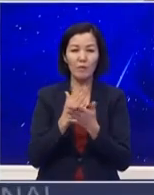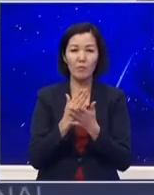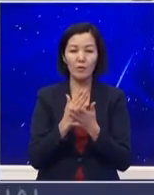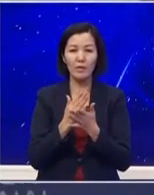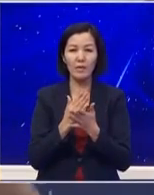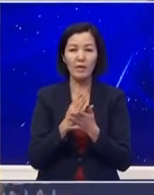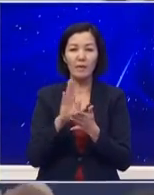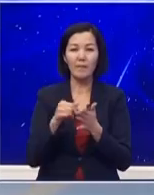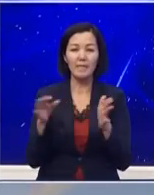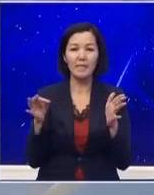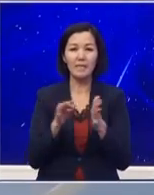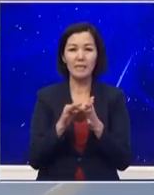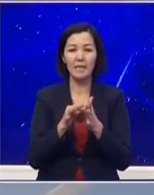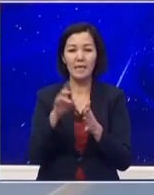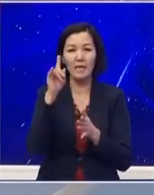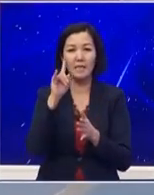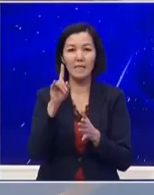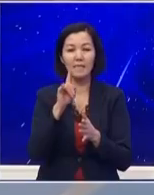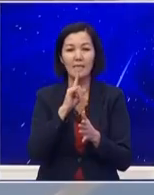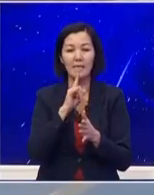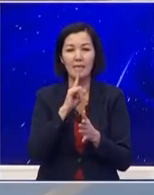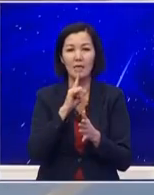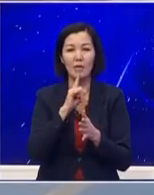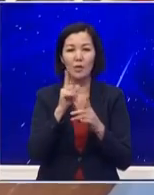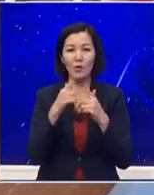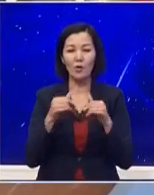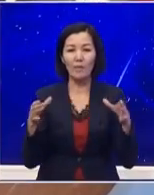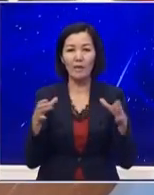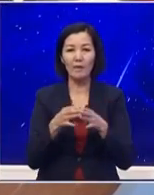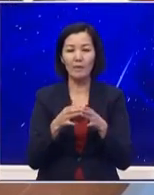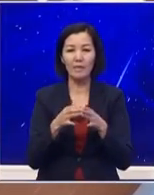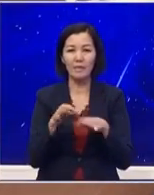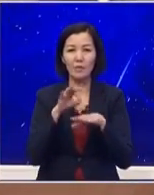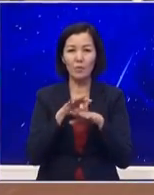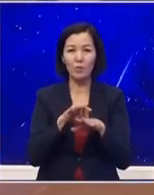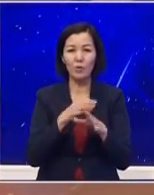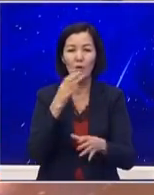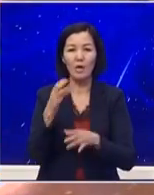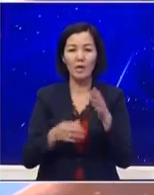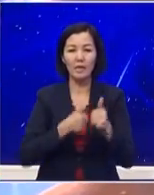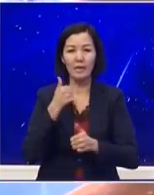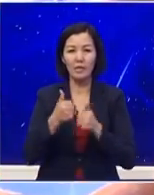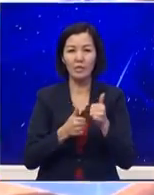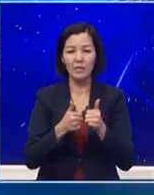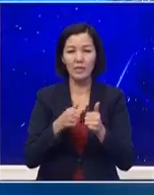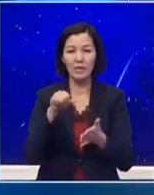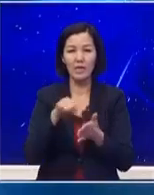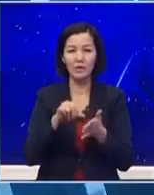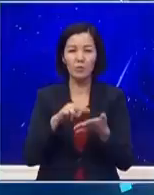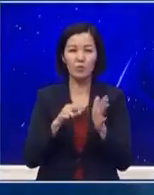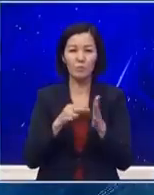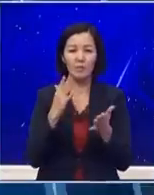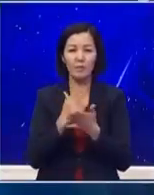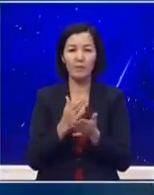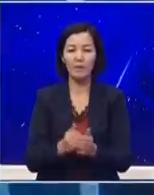Жерлестеріміздің басты мақсаты ел біріншілігінде жеңіске жетіп, Қазақстан құрама командасы сапына өту, артынша халықаралық жарыстарда өнер көрсету.